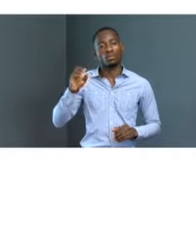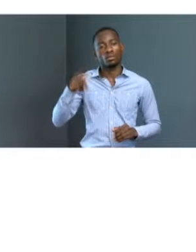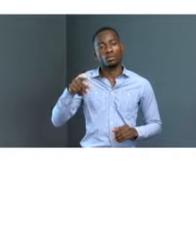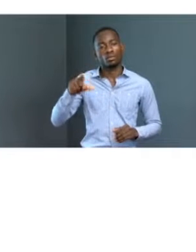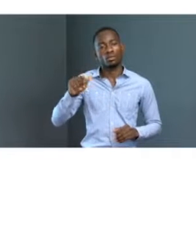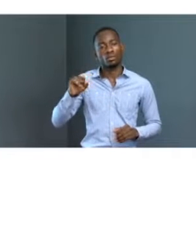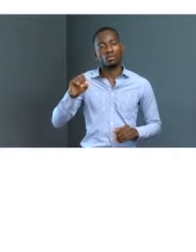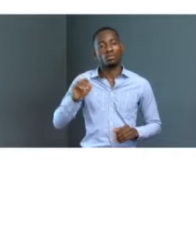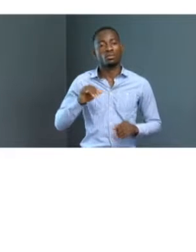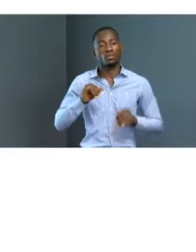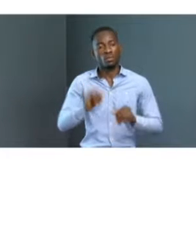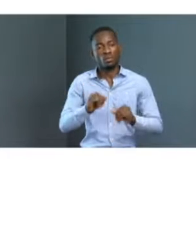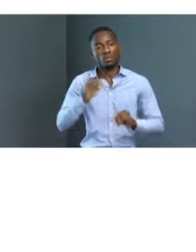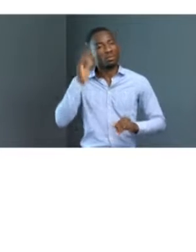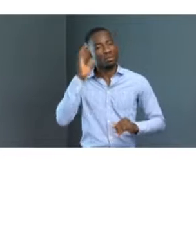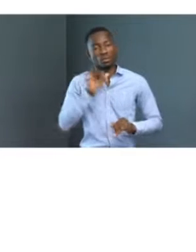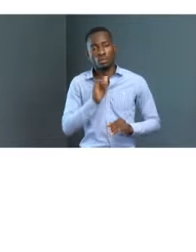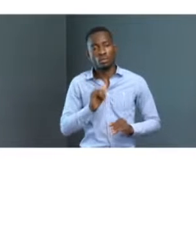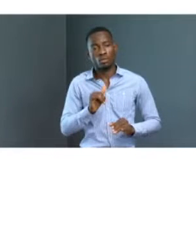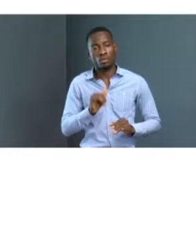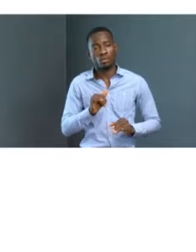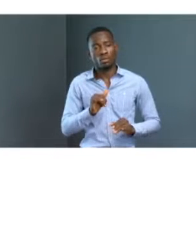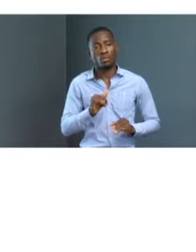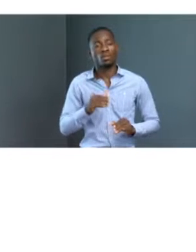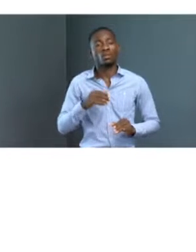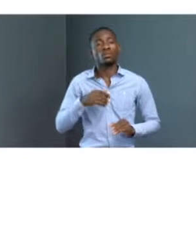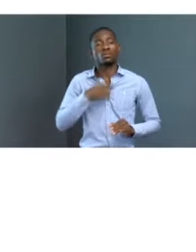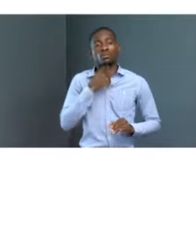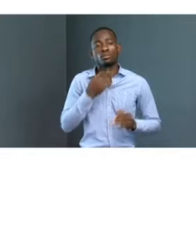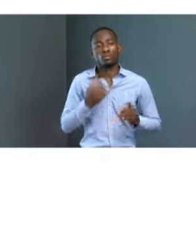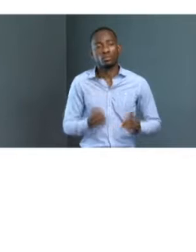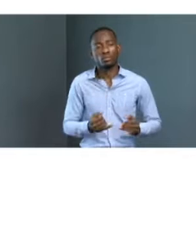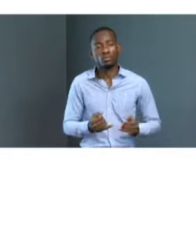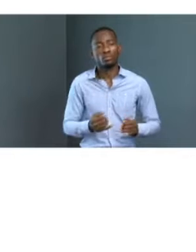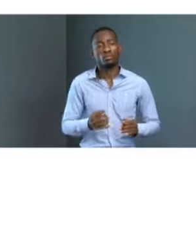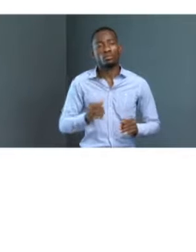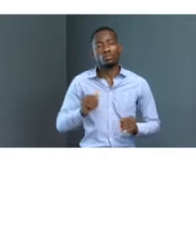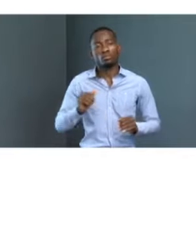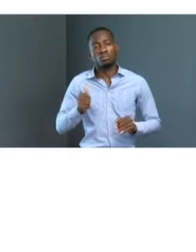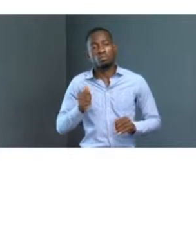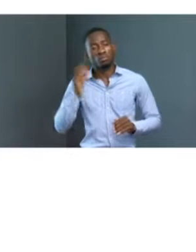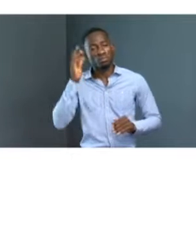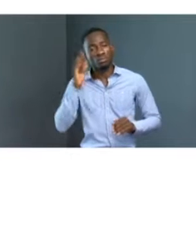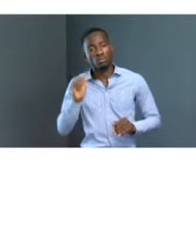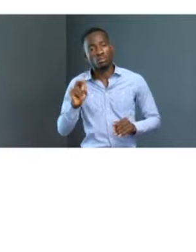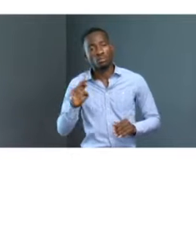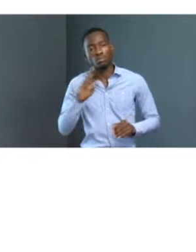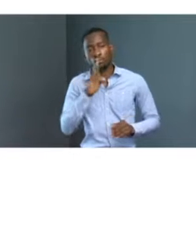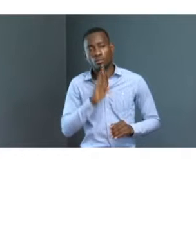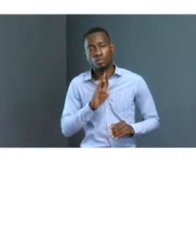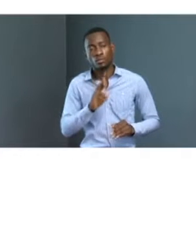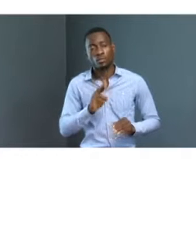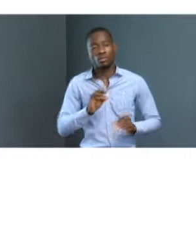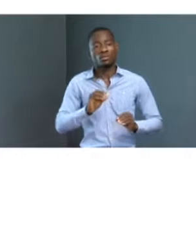détruit l'ARN et que la pyronine colore l'ARN en rouge. L'absence de la coloration rouge